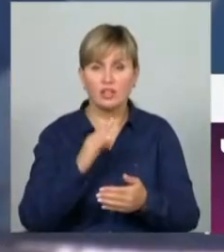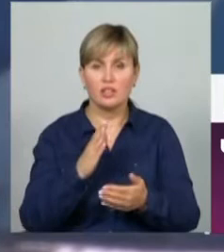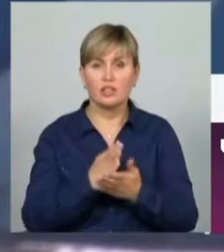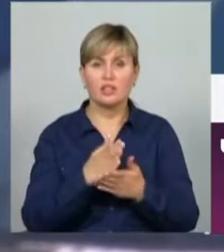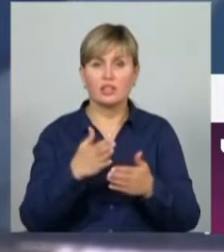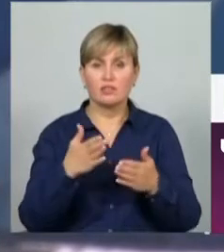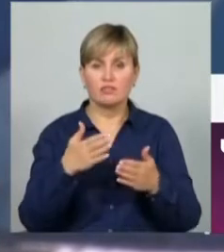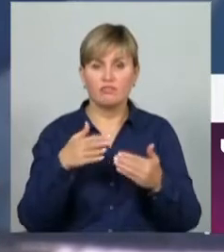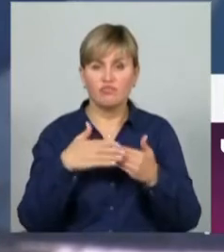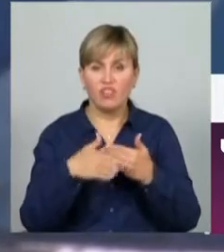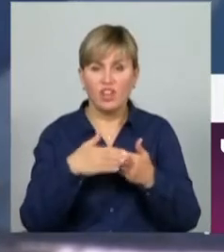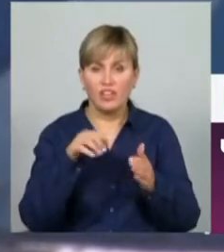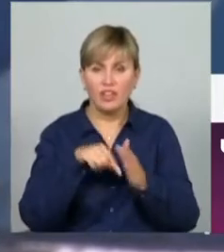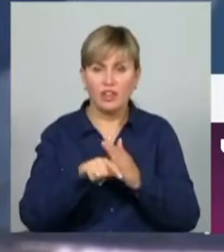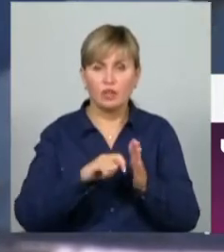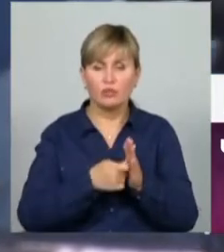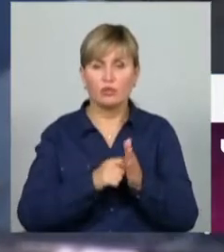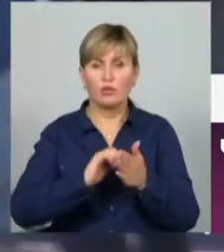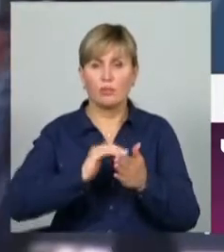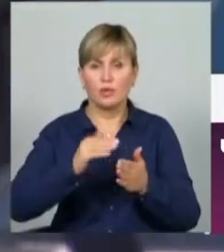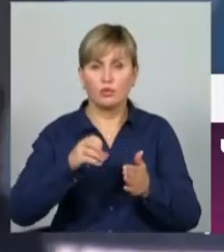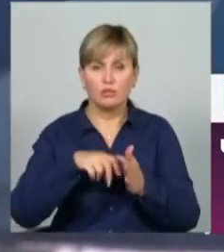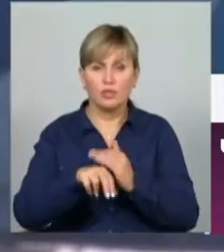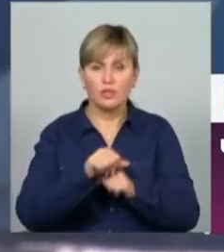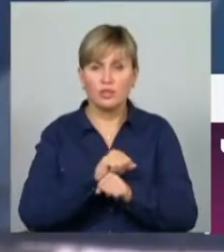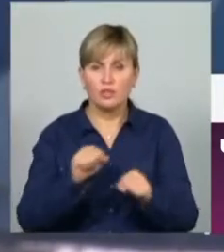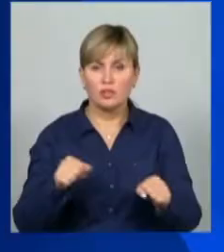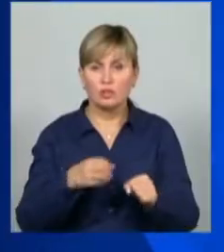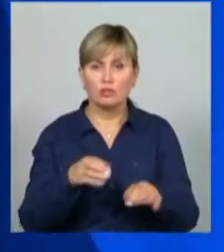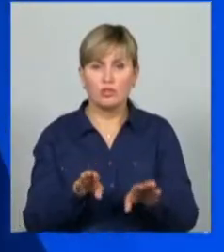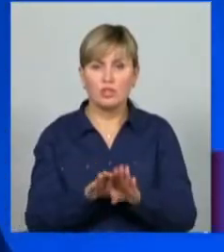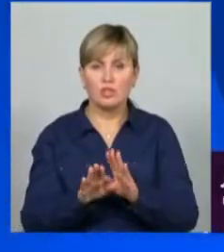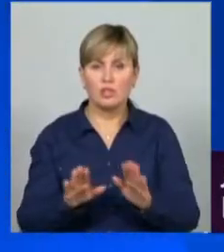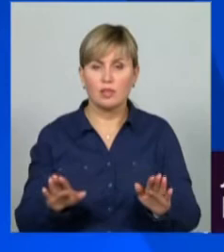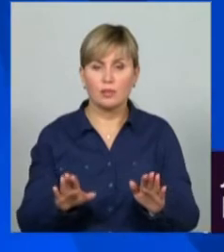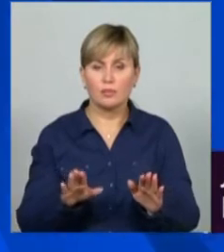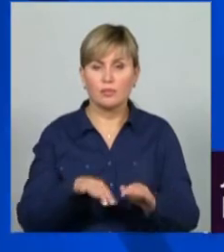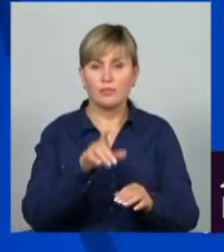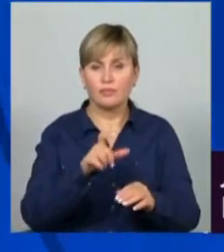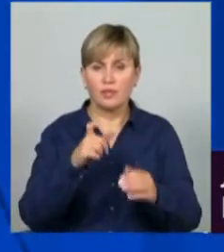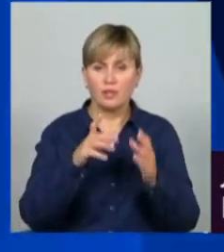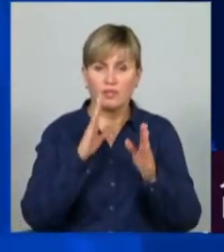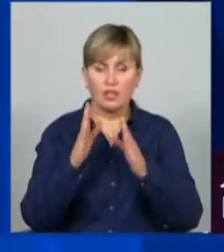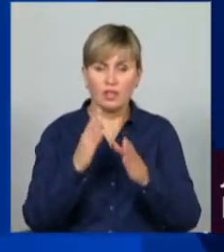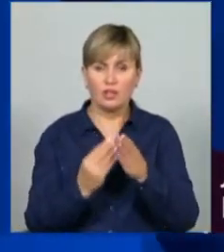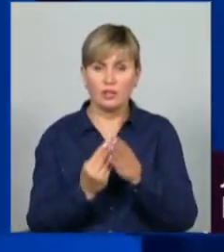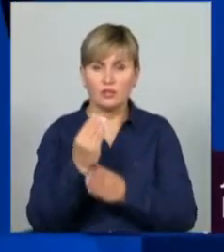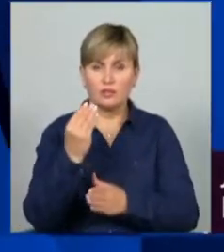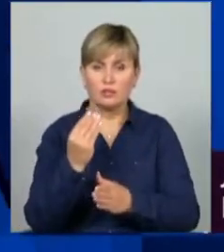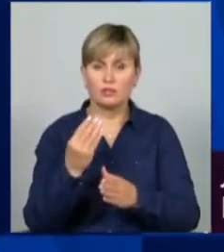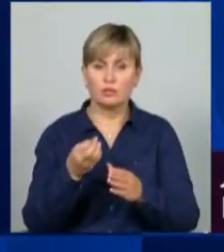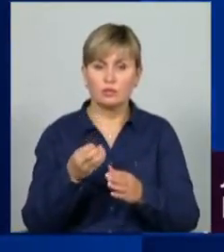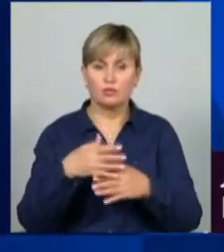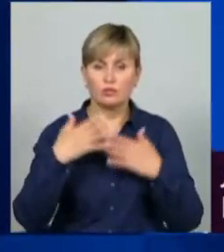входные группы, в подъезды входить еще нельзя, потому что подъезды не закрыты. Дольщики опубликовали в Facebook видео якобы